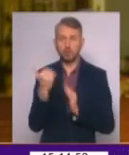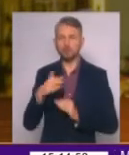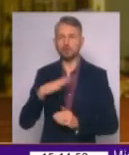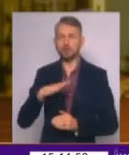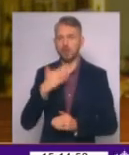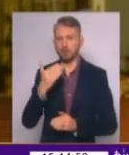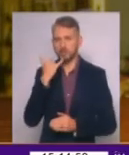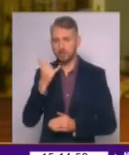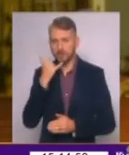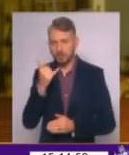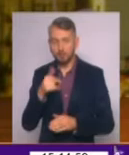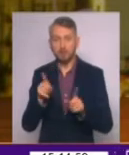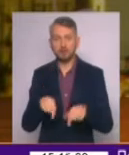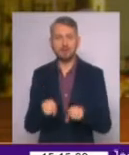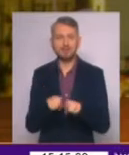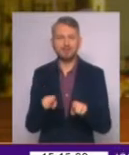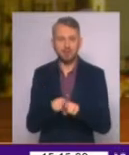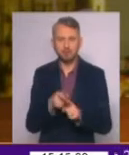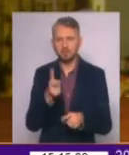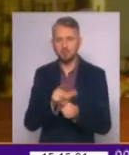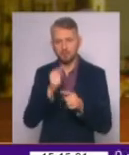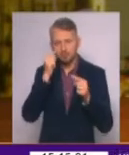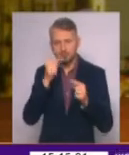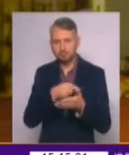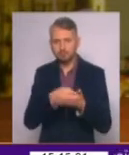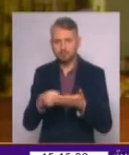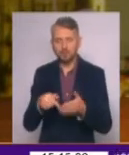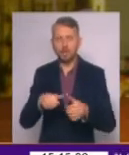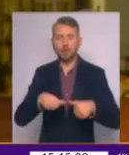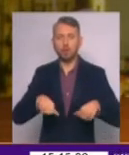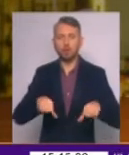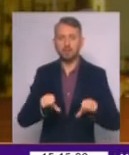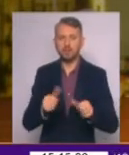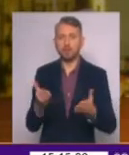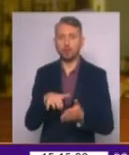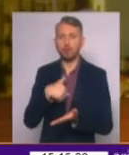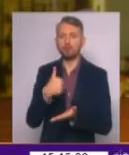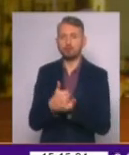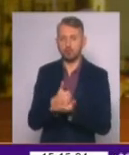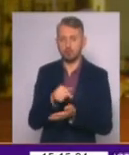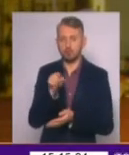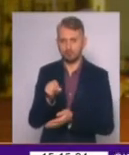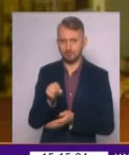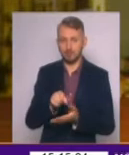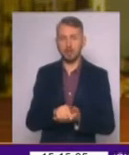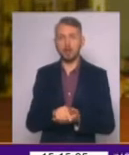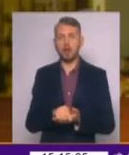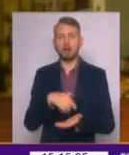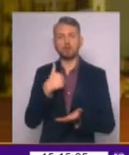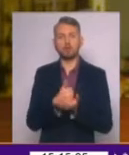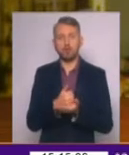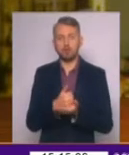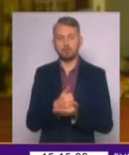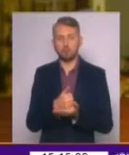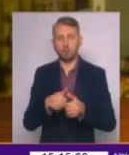ваших дзвінків. І так само найбільший акцент ми сьогодні будемо робити саме на комісії, яку очолює пан Олег Бондарчук. Він є головою